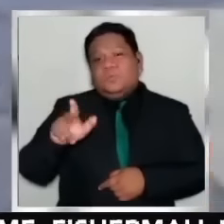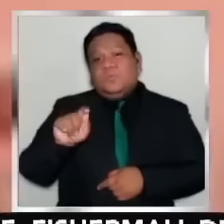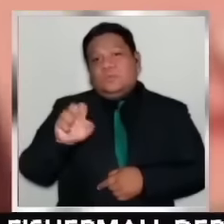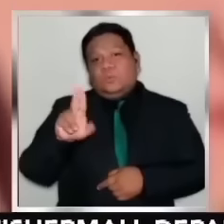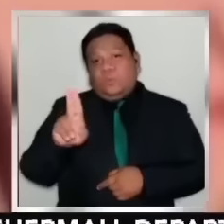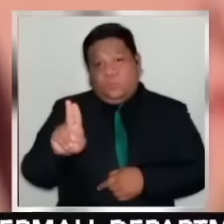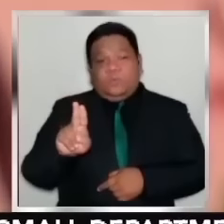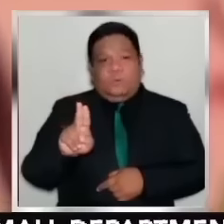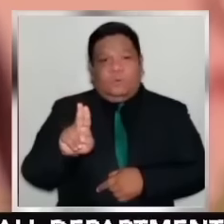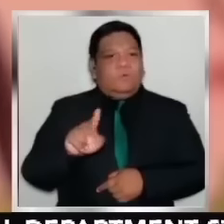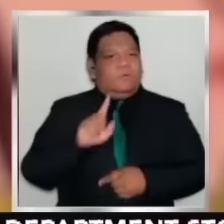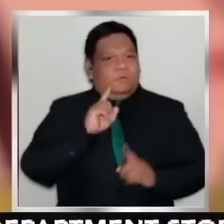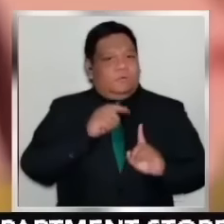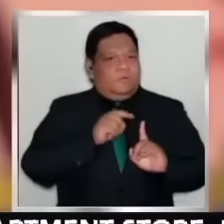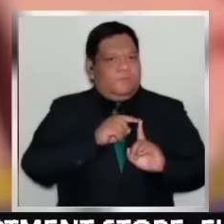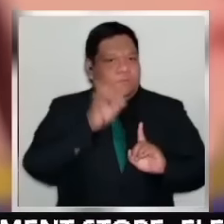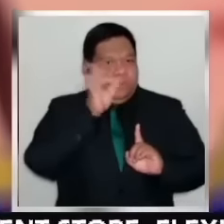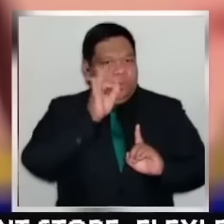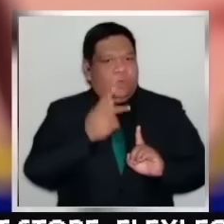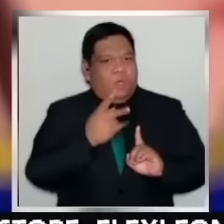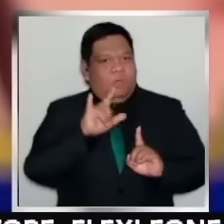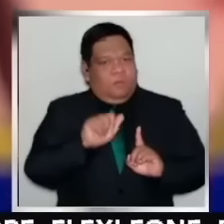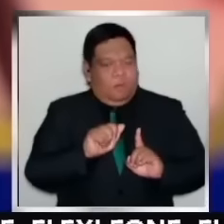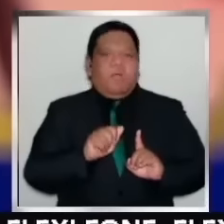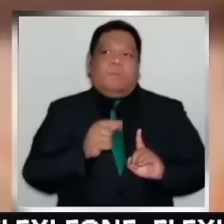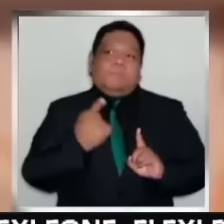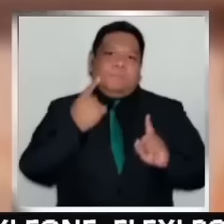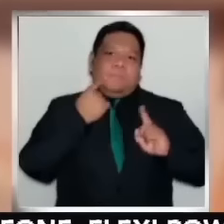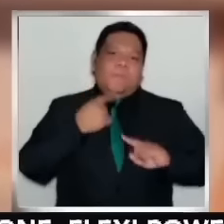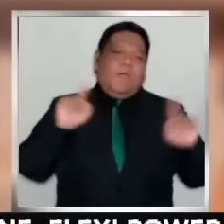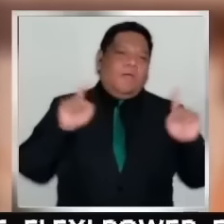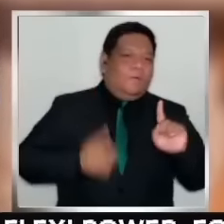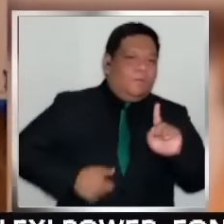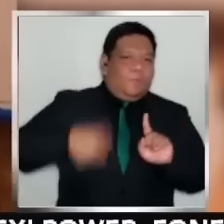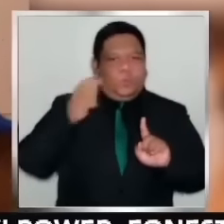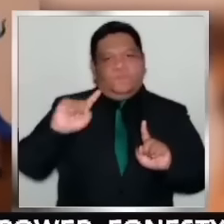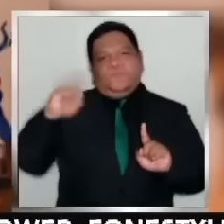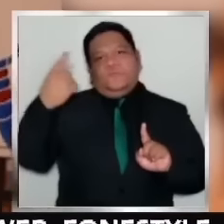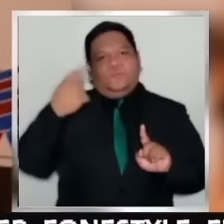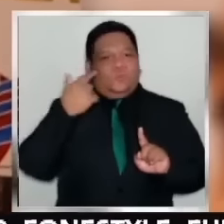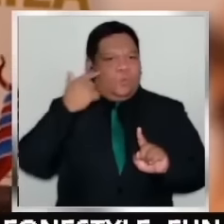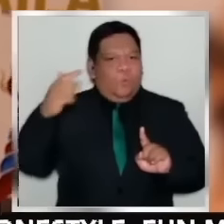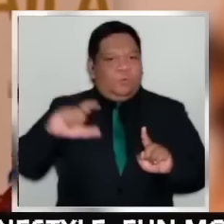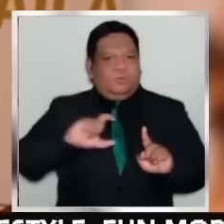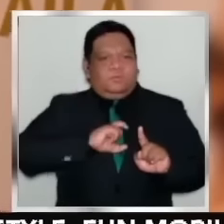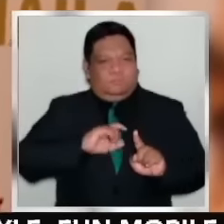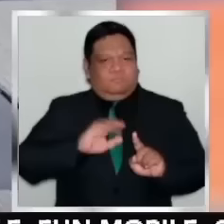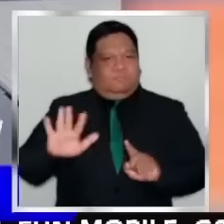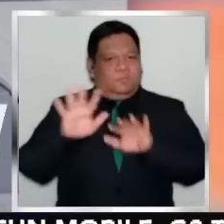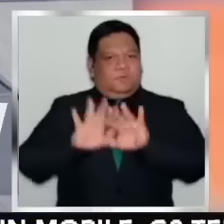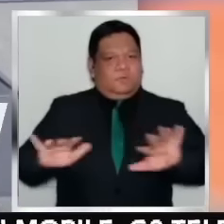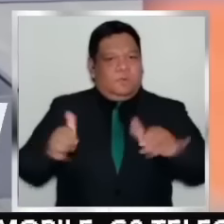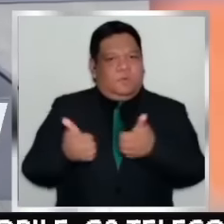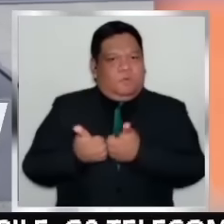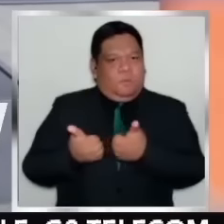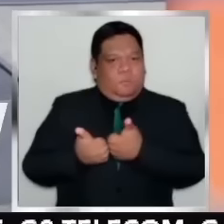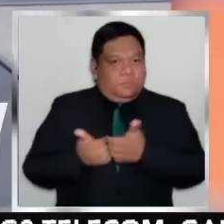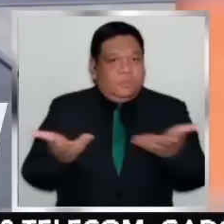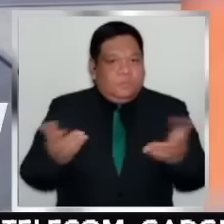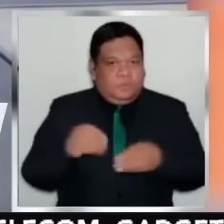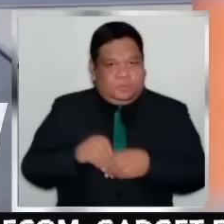Napolis. Sa huli, ibinigay niya sa Pilipinas ang kauna-unahan nitong ginto sa 32nd SEA Games na ginaganap ngayon sa Cambodia. Kahit pa may home